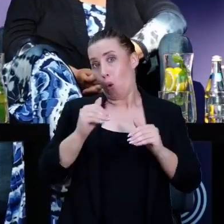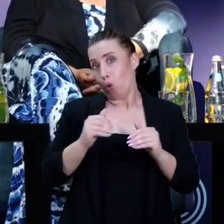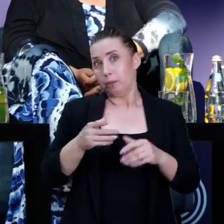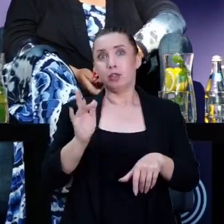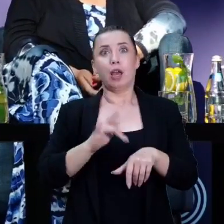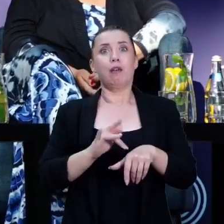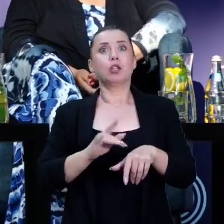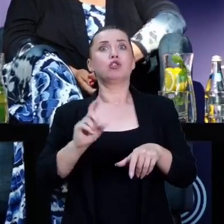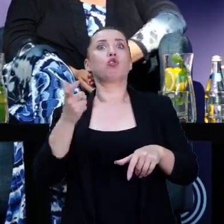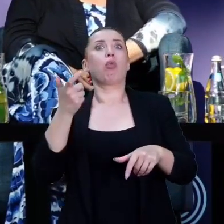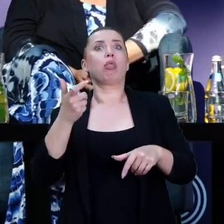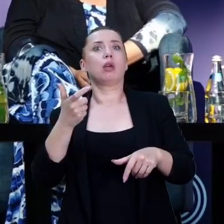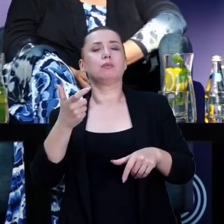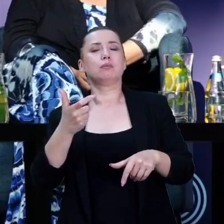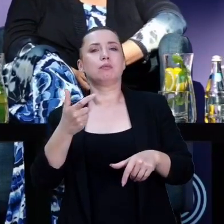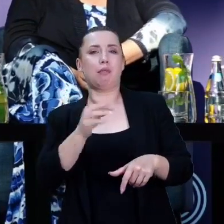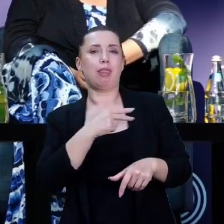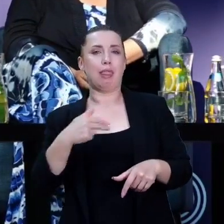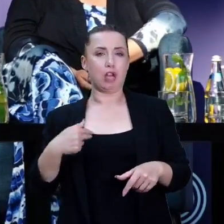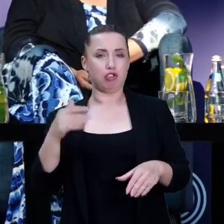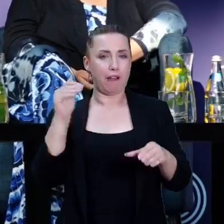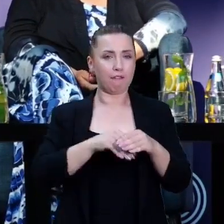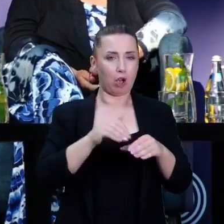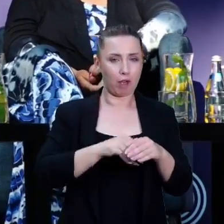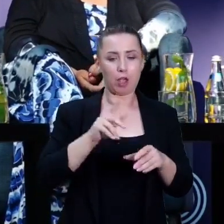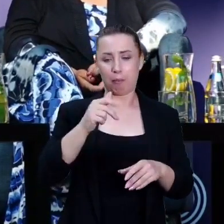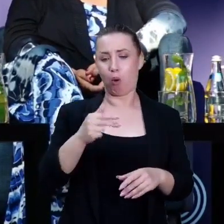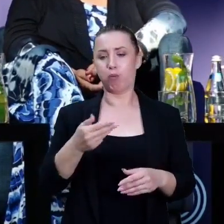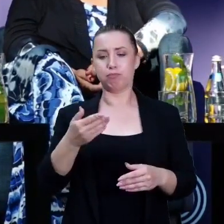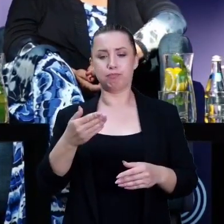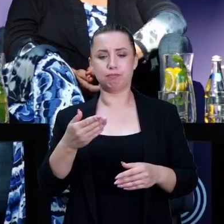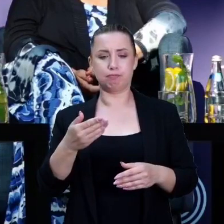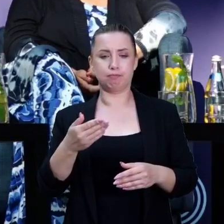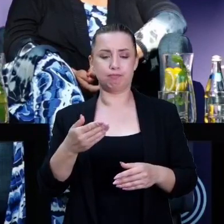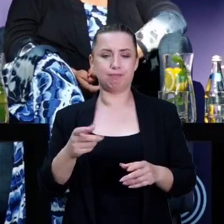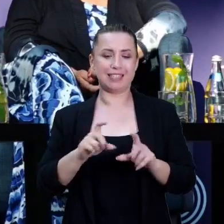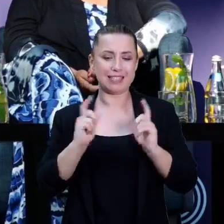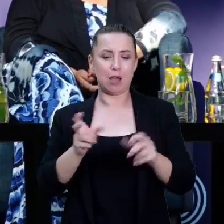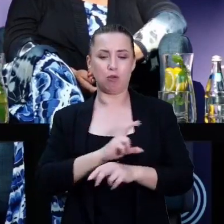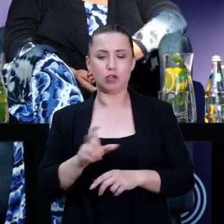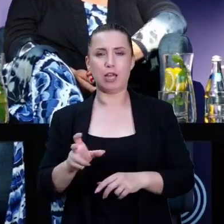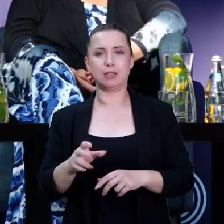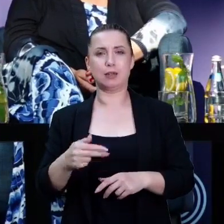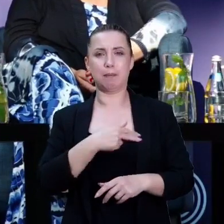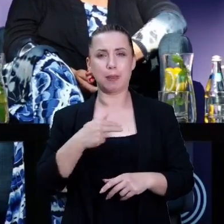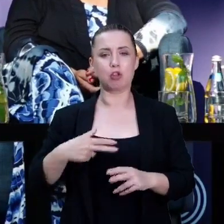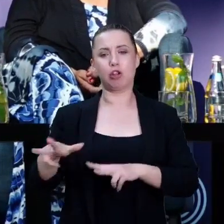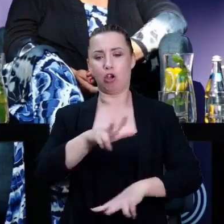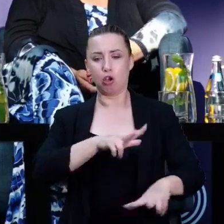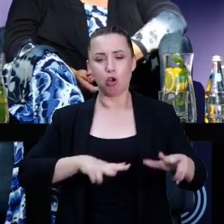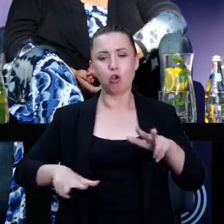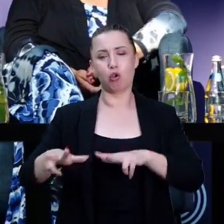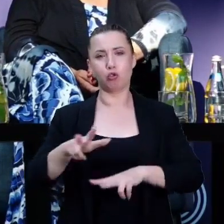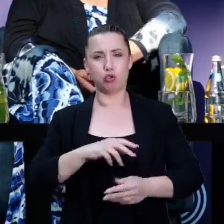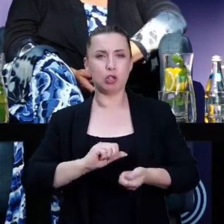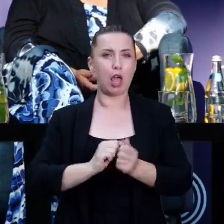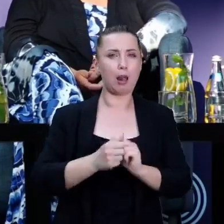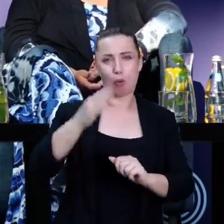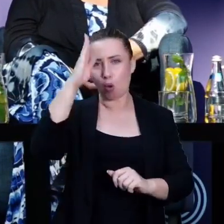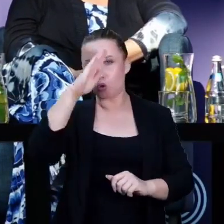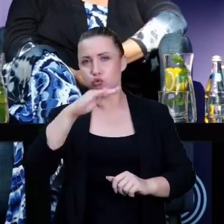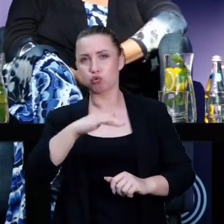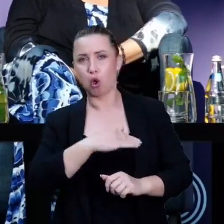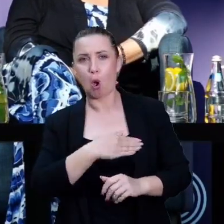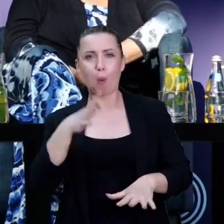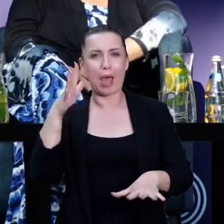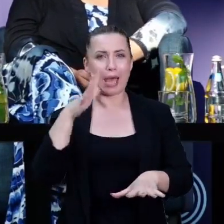kształtowane ciągle jeszcze w rodzinach i w tych wszystkich instytucjach, które zajmują się tak zwanym wychowaniem,